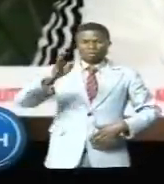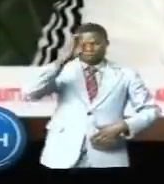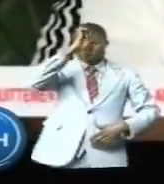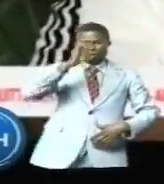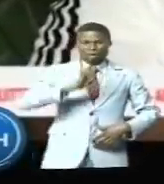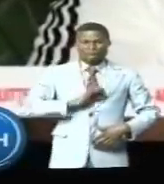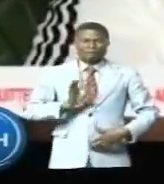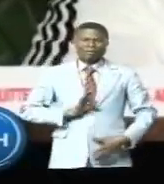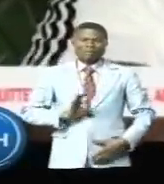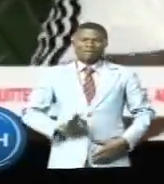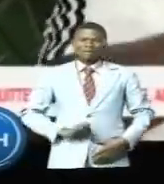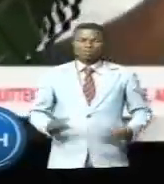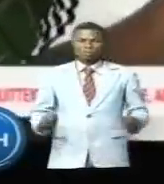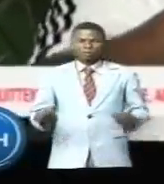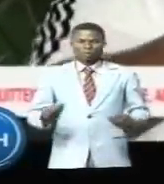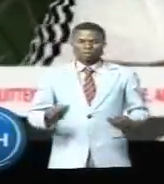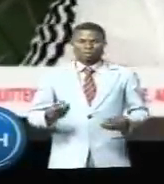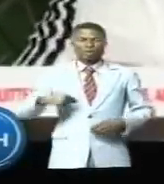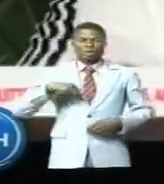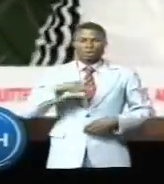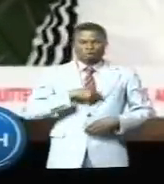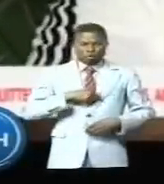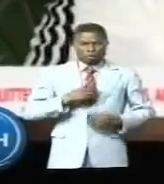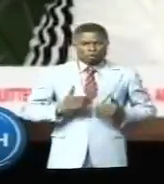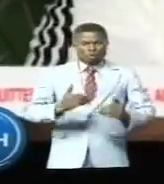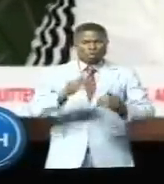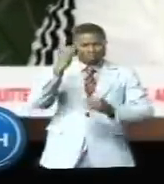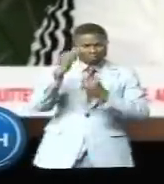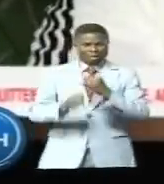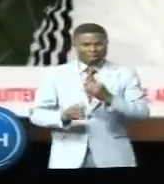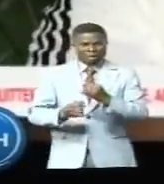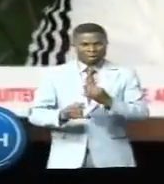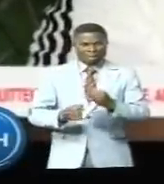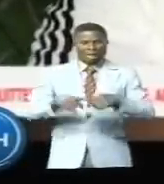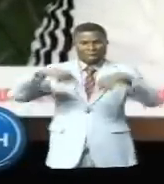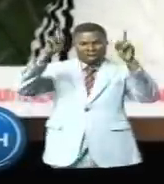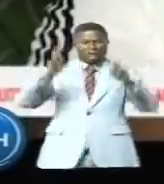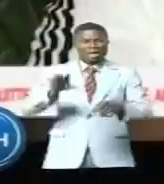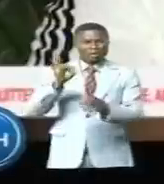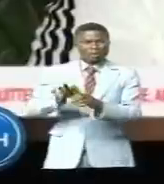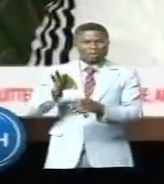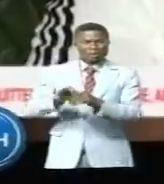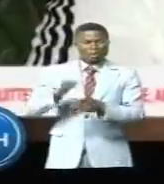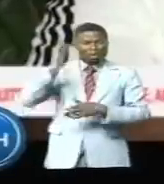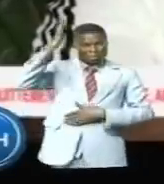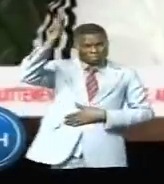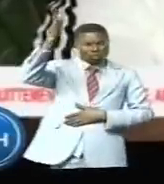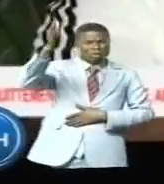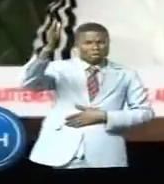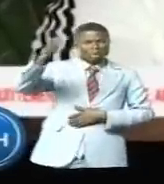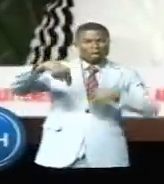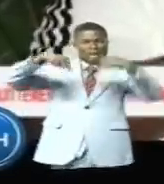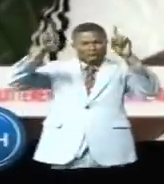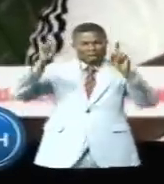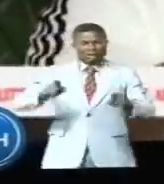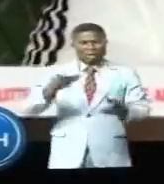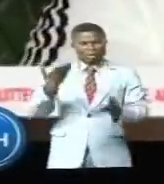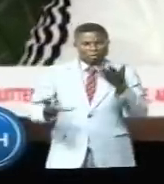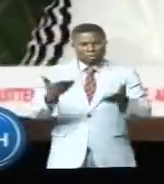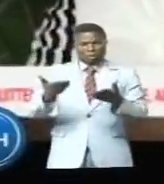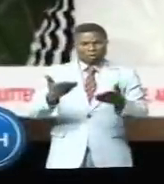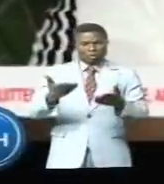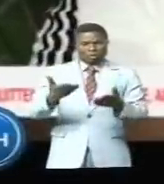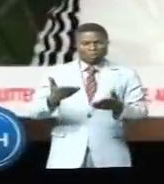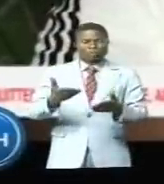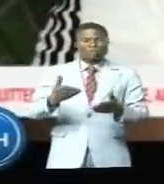Félix-Antoine Tshisekedi, et comme nous sommes en train de cheminer vers l'année électorale, l'année prochaine, je crois que cette